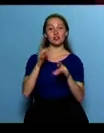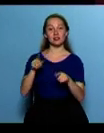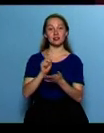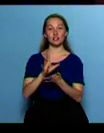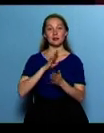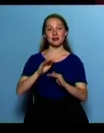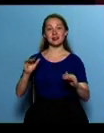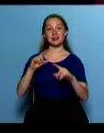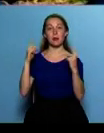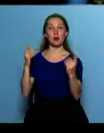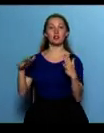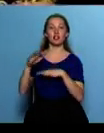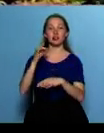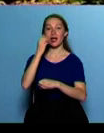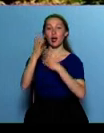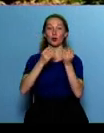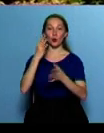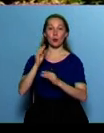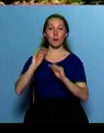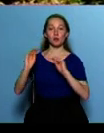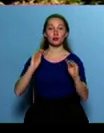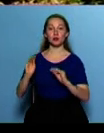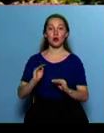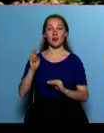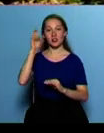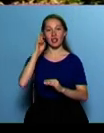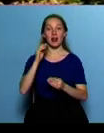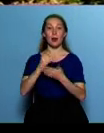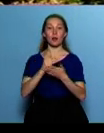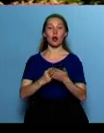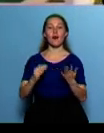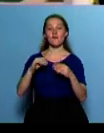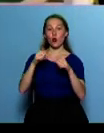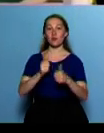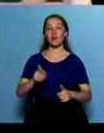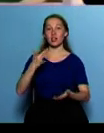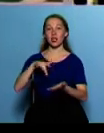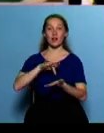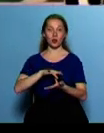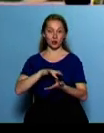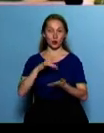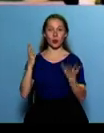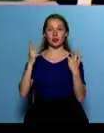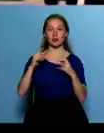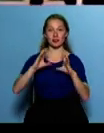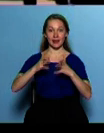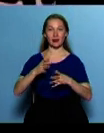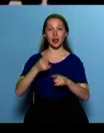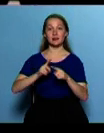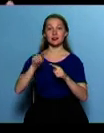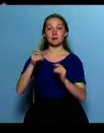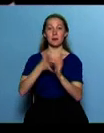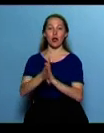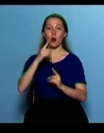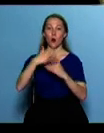детская площадка и клумбы. Сквер обустроили по федеральной программе формирования комфортной городской среды. Только на этот объект было потрачено почти